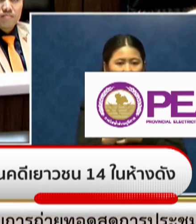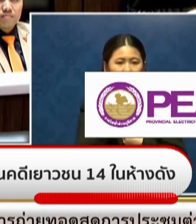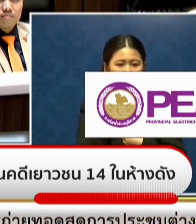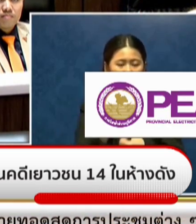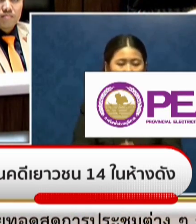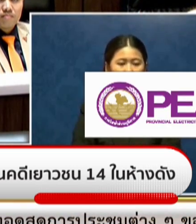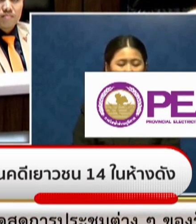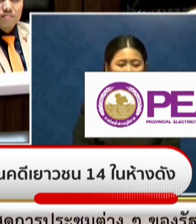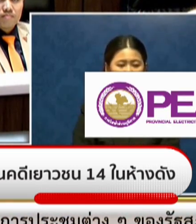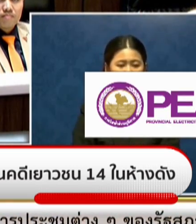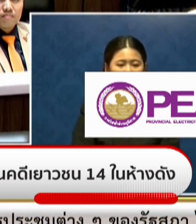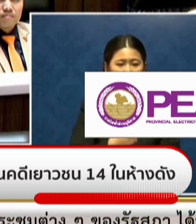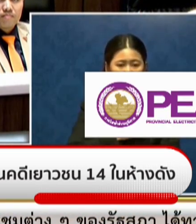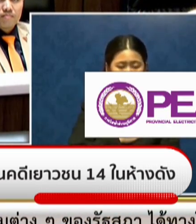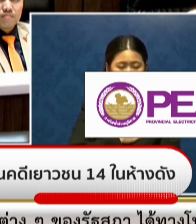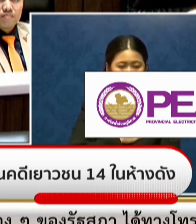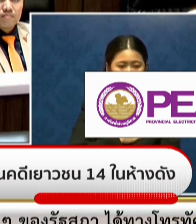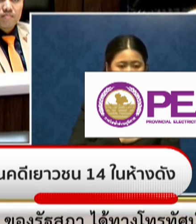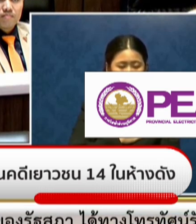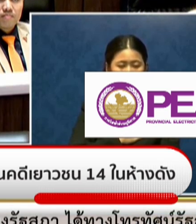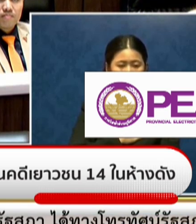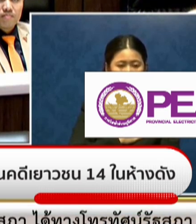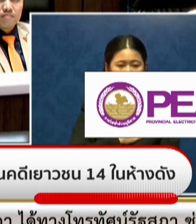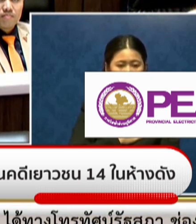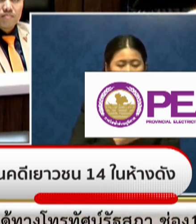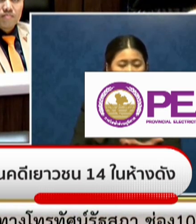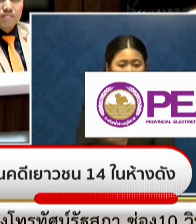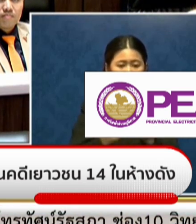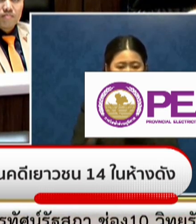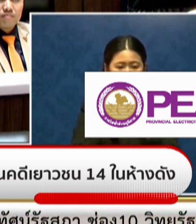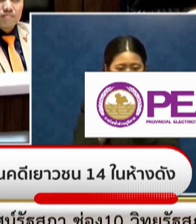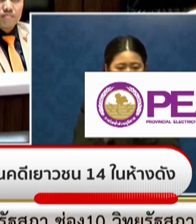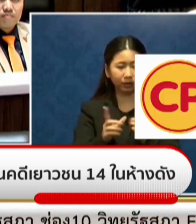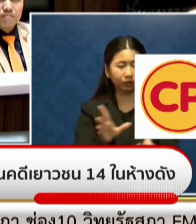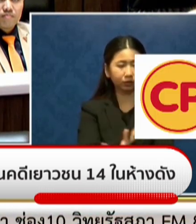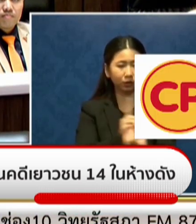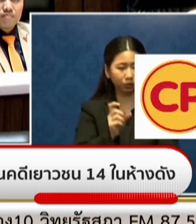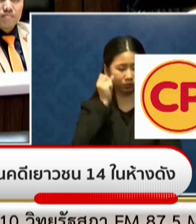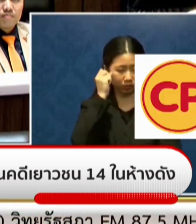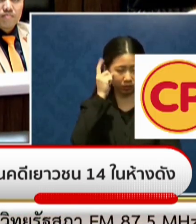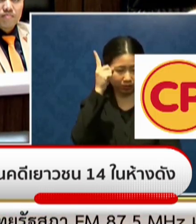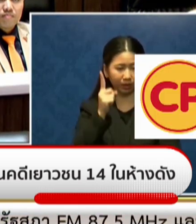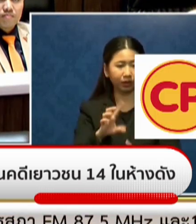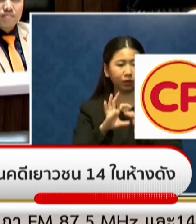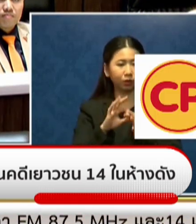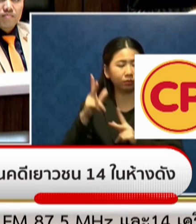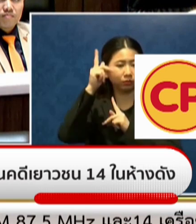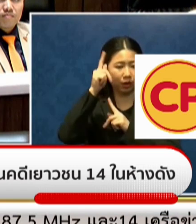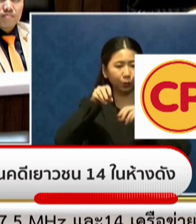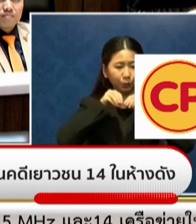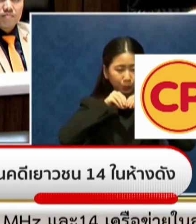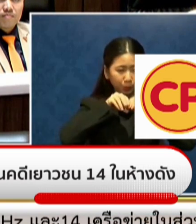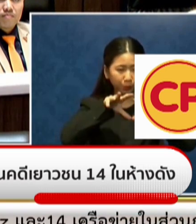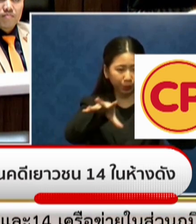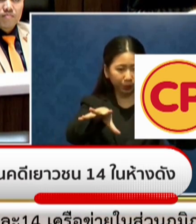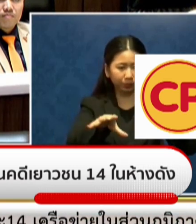จึงขอหารือผ่านไปอย่างกระทรวงมหาดไทยแล้วก็หน่วยงานที่เกี่ยวข้องให้หาแนวทางปรับปรุงทั้งกฎหมายขออนุญาตปืน